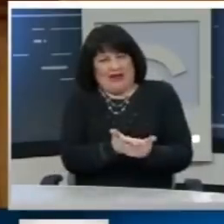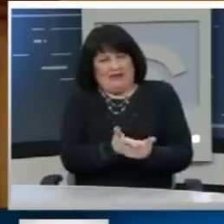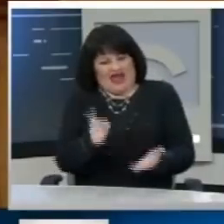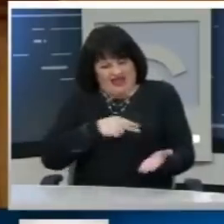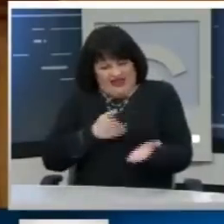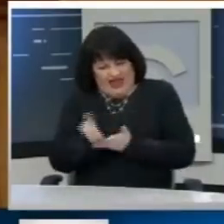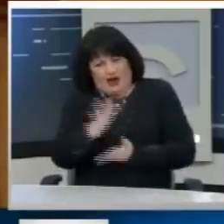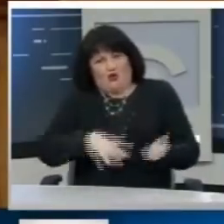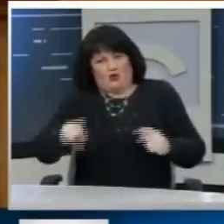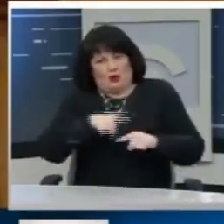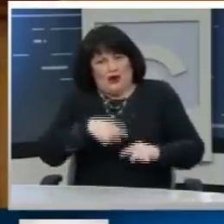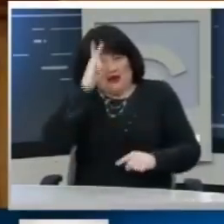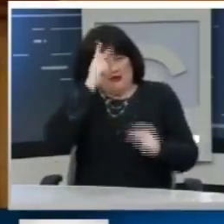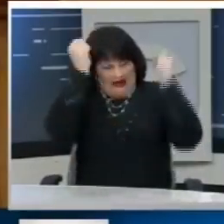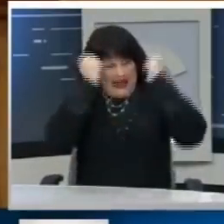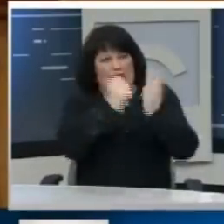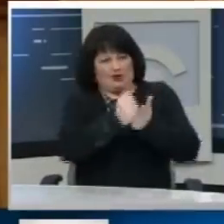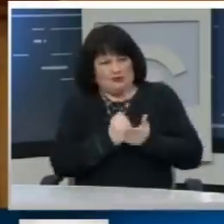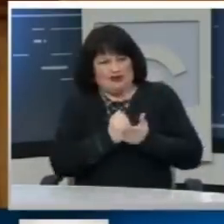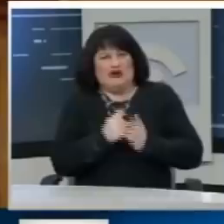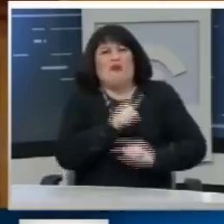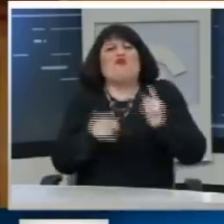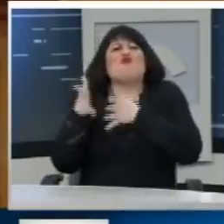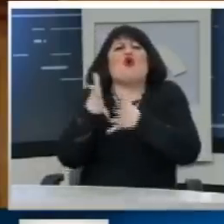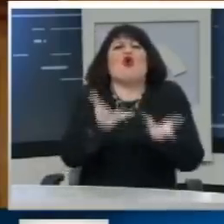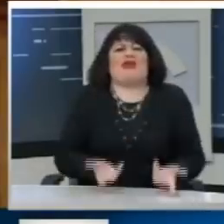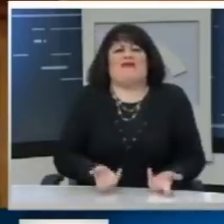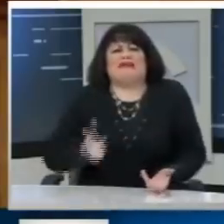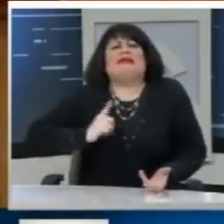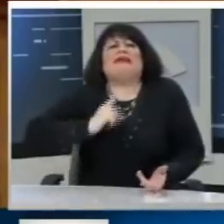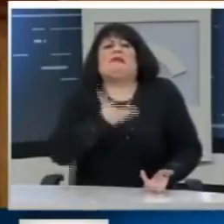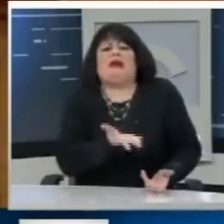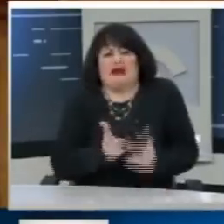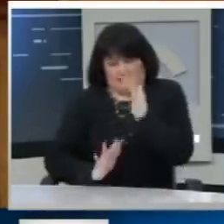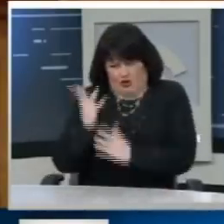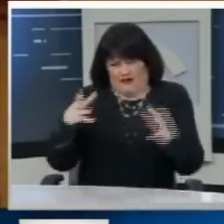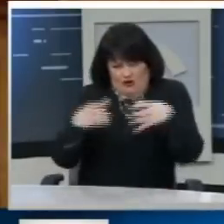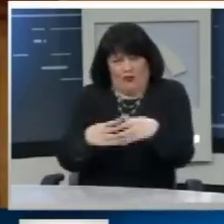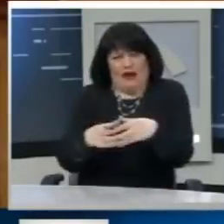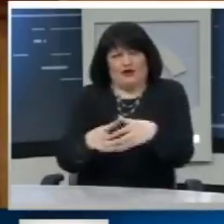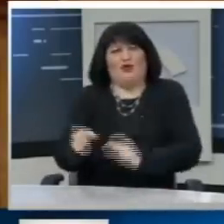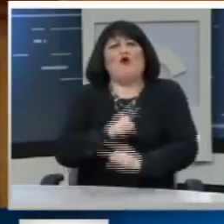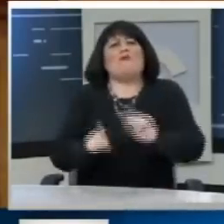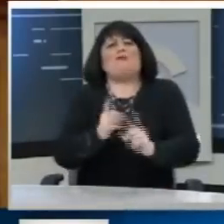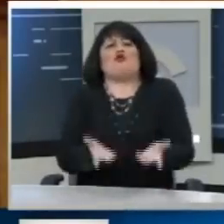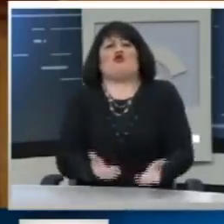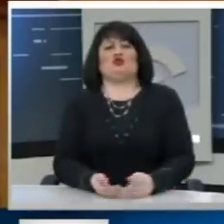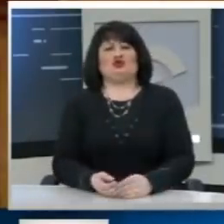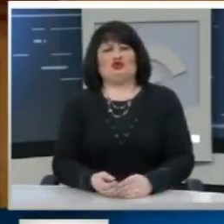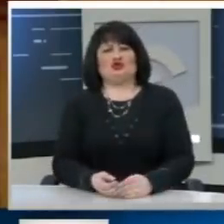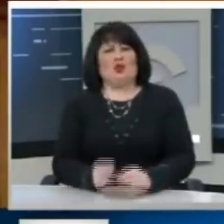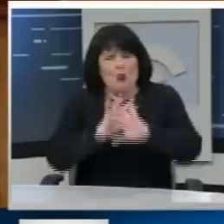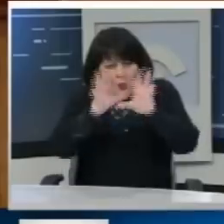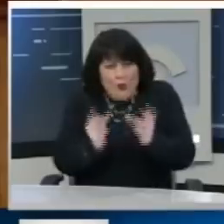του ελληνικού λαού για γερμανικές αποζημιώσεις? Και κοροϊδεύετε. Περιμένετε προοδευτικό μέτωπο με ποιους? Μα όλοι αυτοί που κάναν όλα